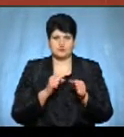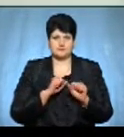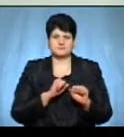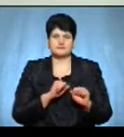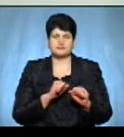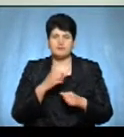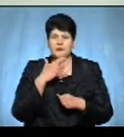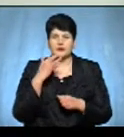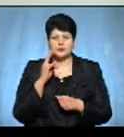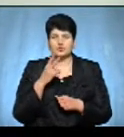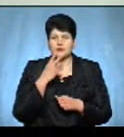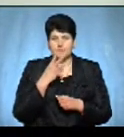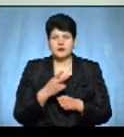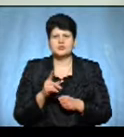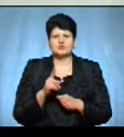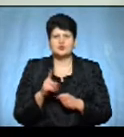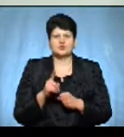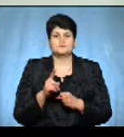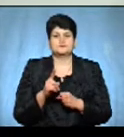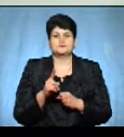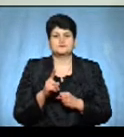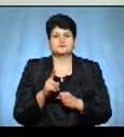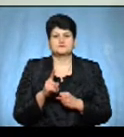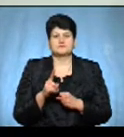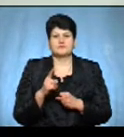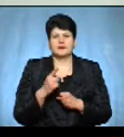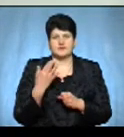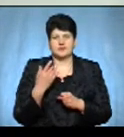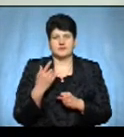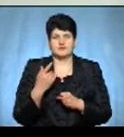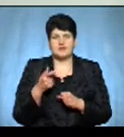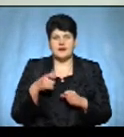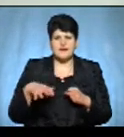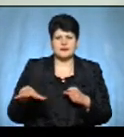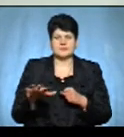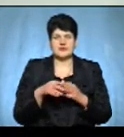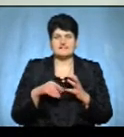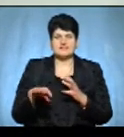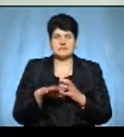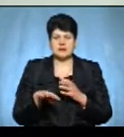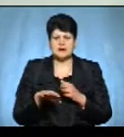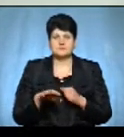Але вже багато хто бачив, що там буквально кілька гектарів землі і